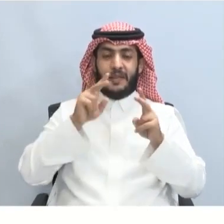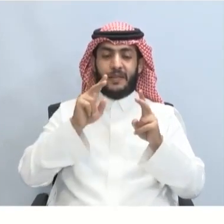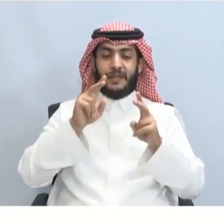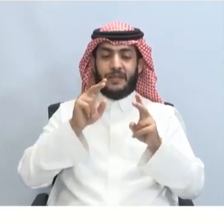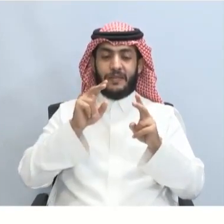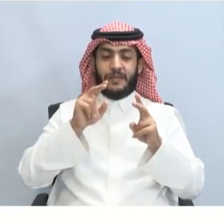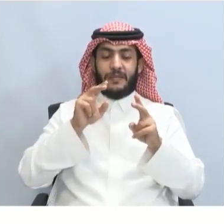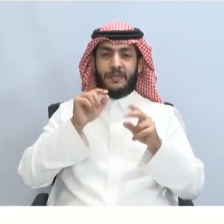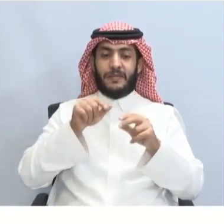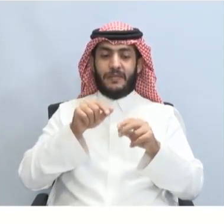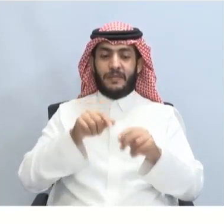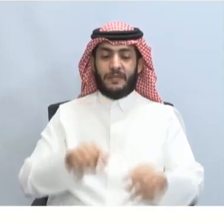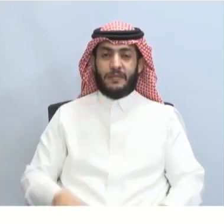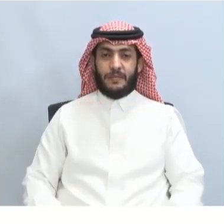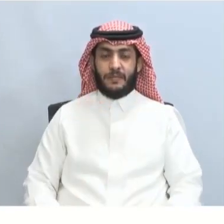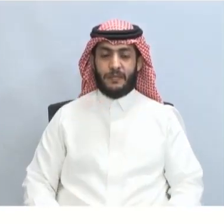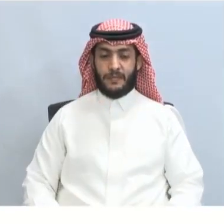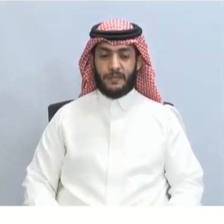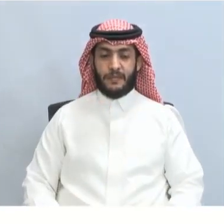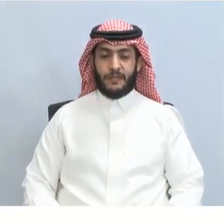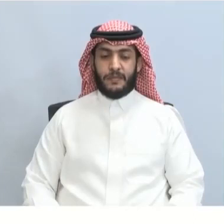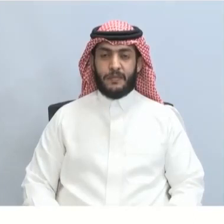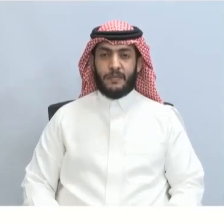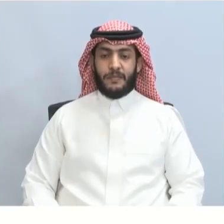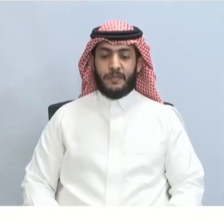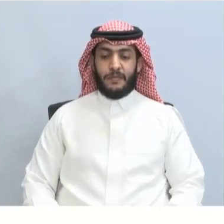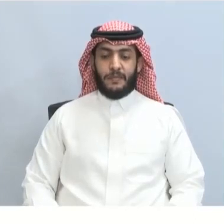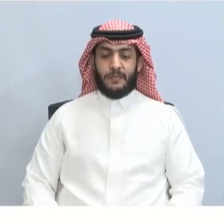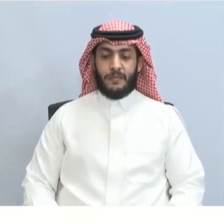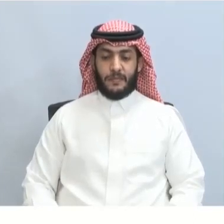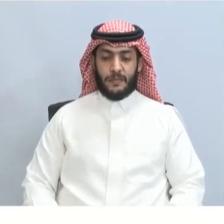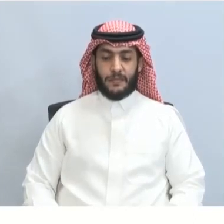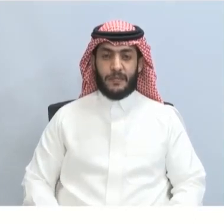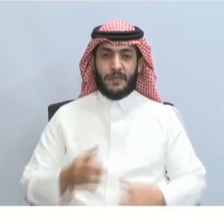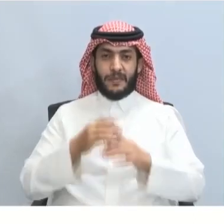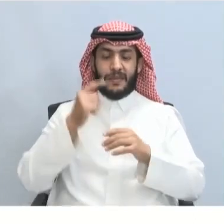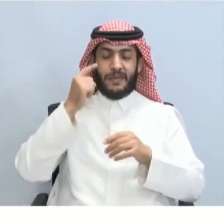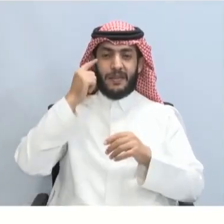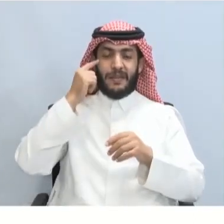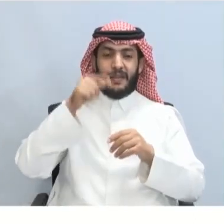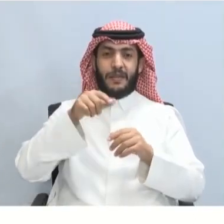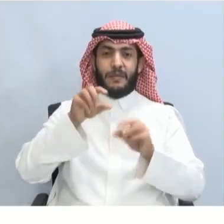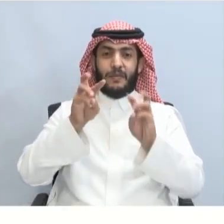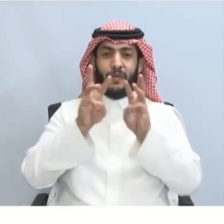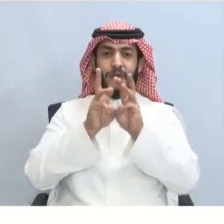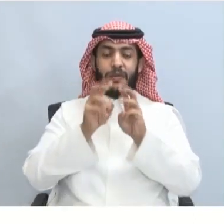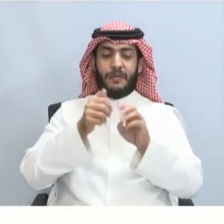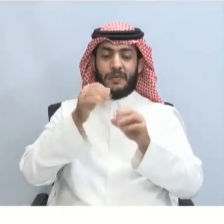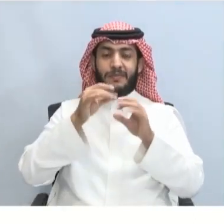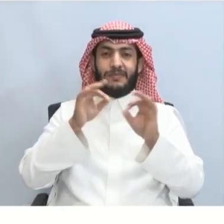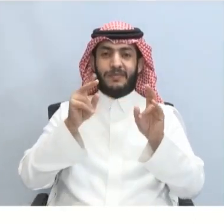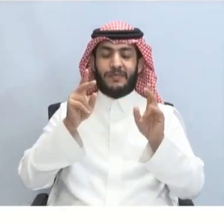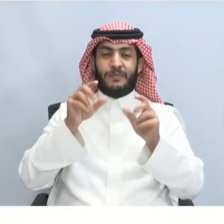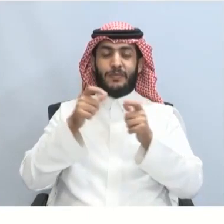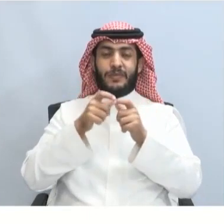في هذا او تطبيق هذا التدريب تذكر ان الموقع الالكتروني يتكون من